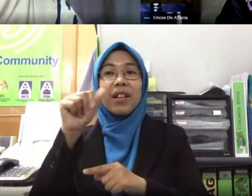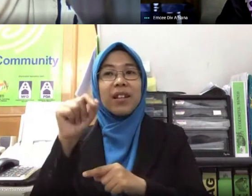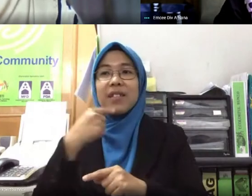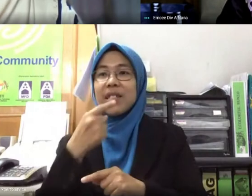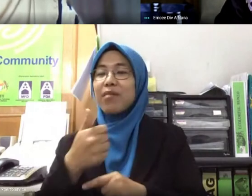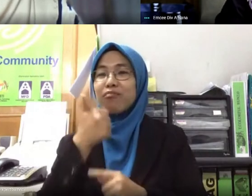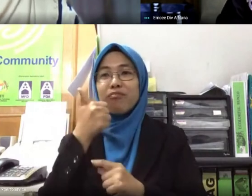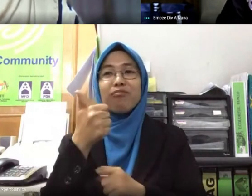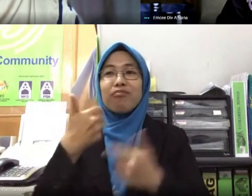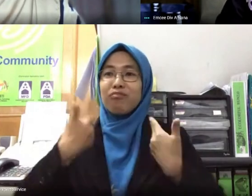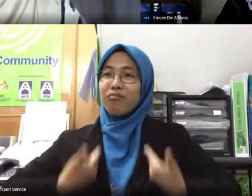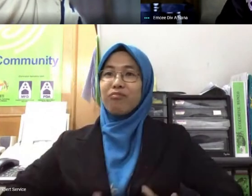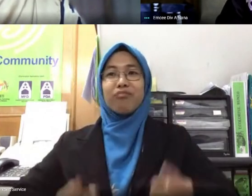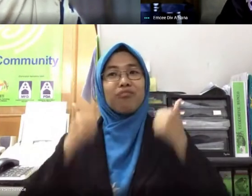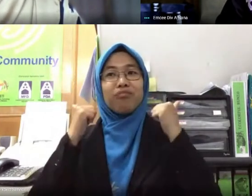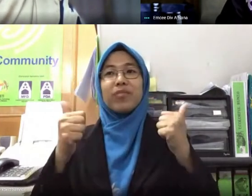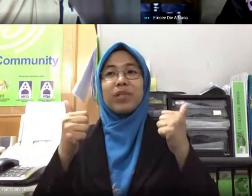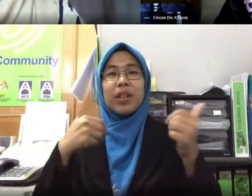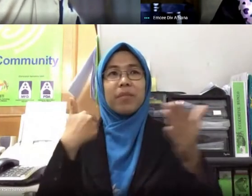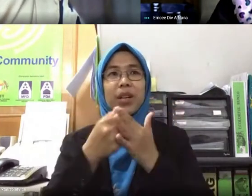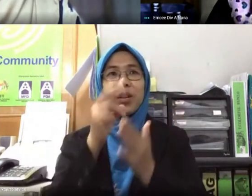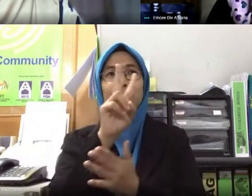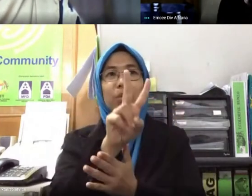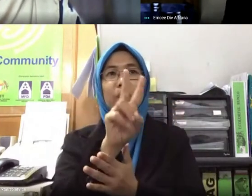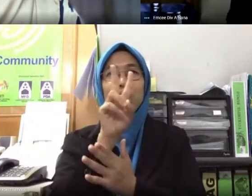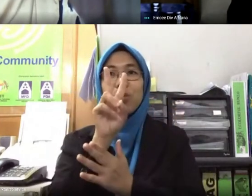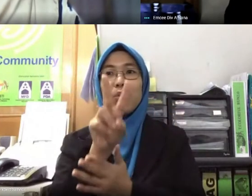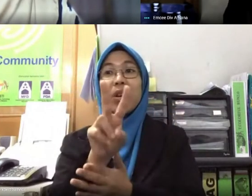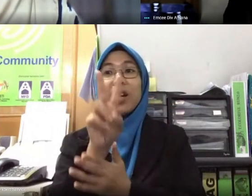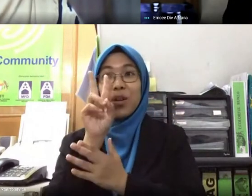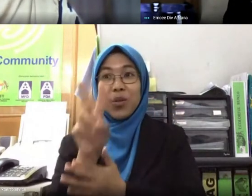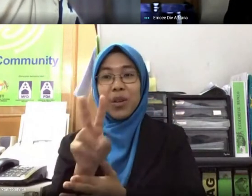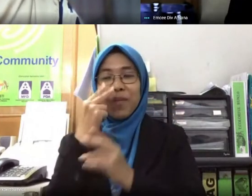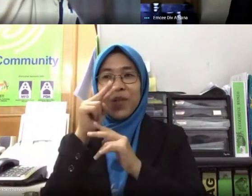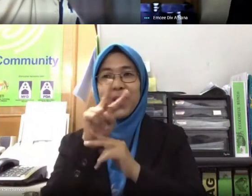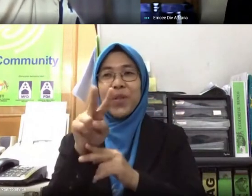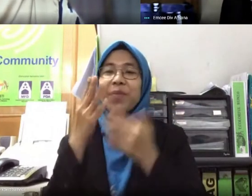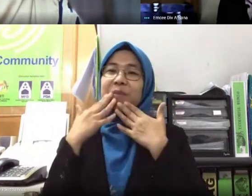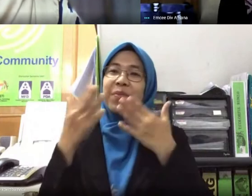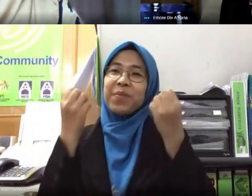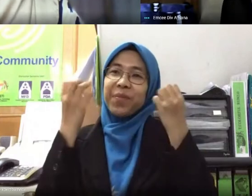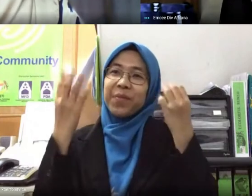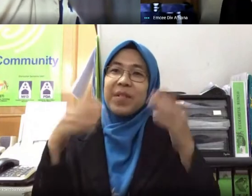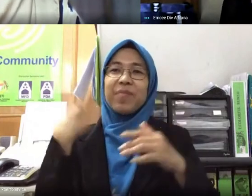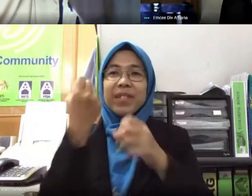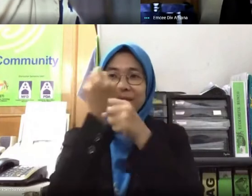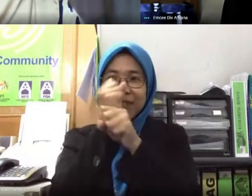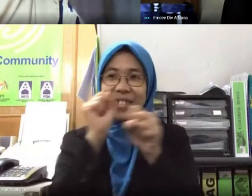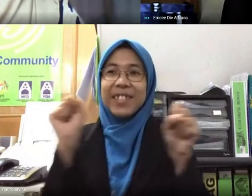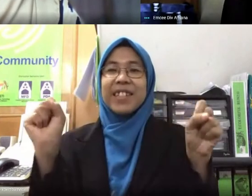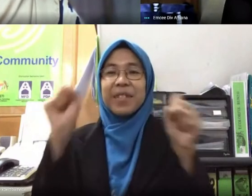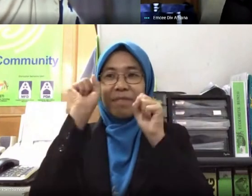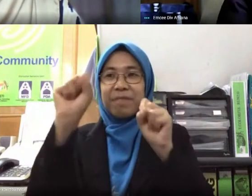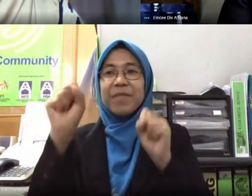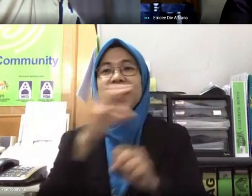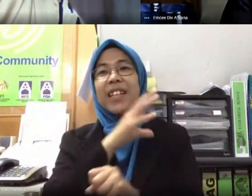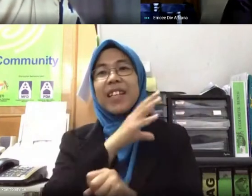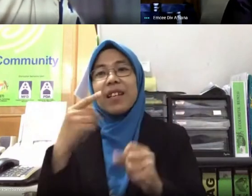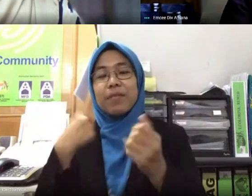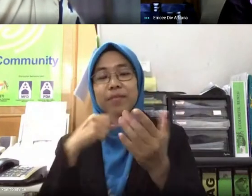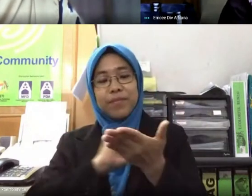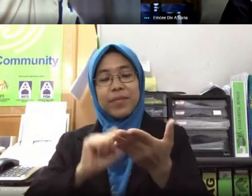great. Kepada hampir 222 viewers kita, Allahu Akbar, terima kasih kerana setia bersama kami. Pastikan anda mengisi